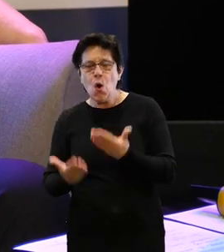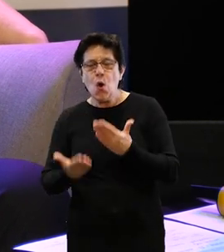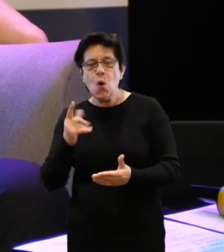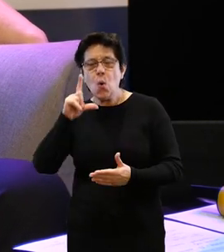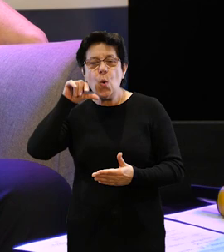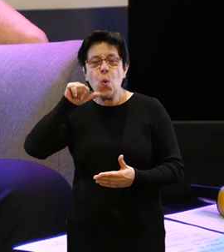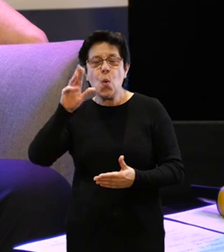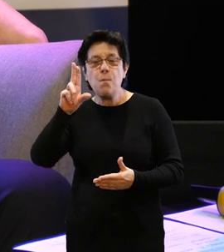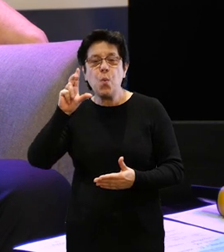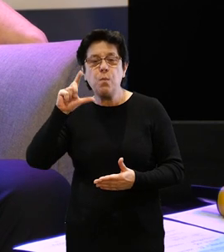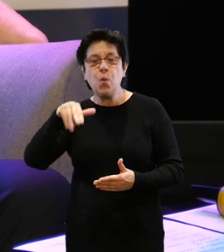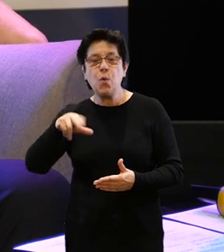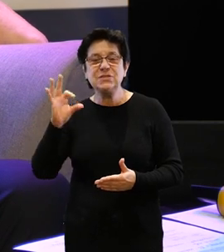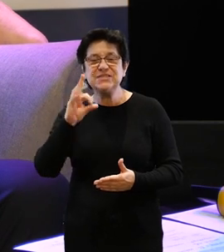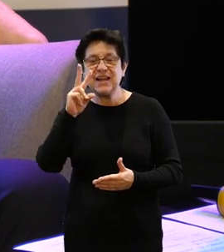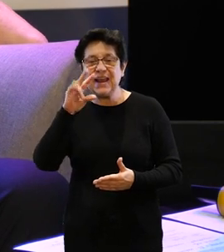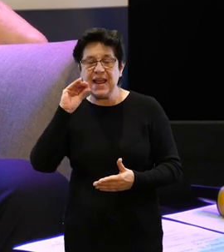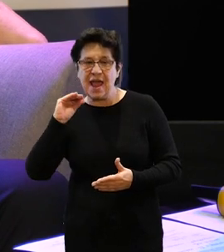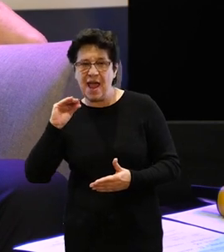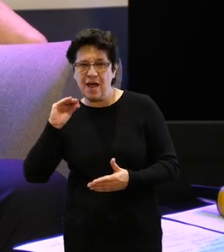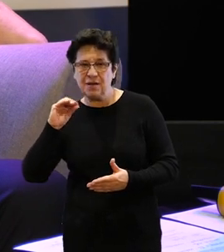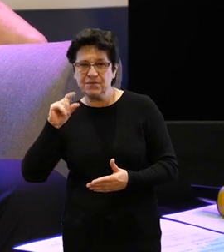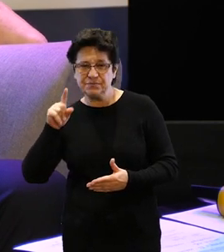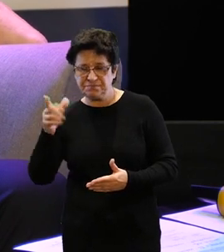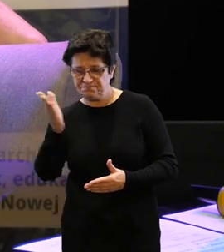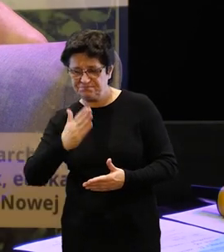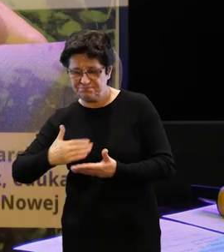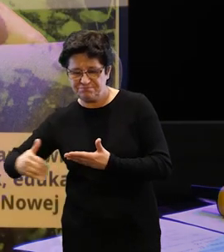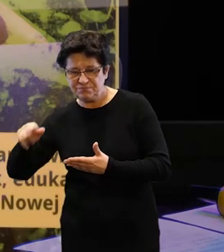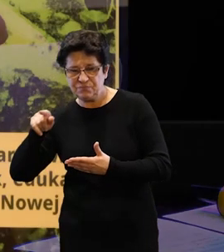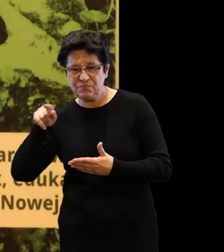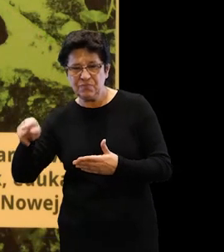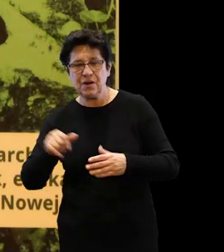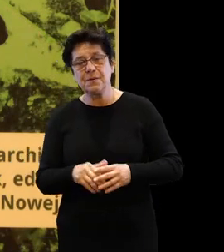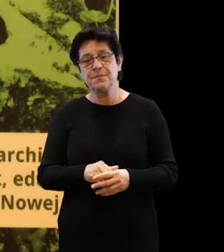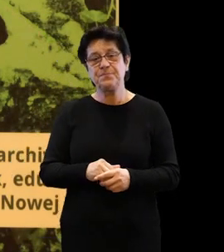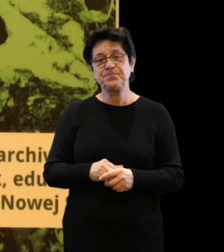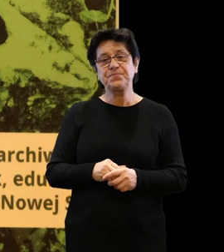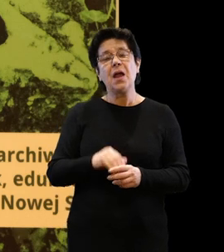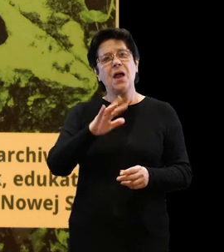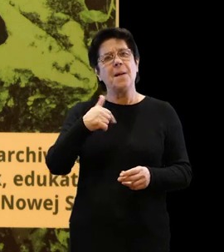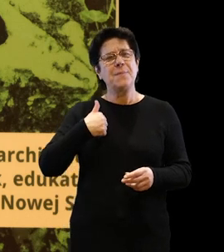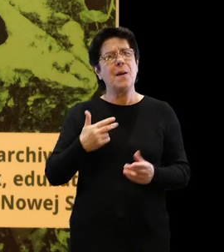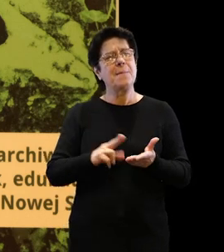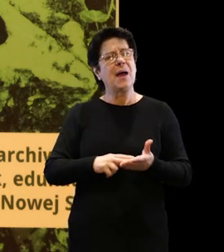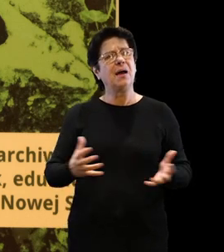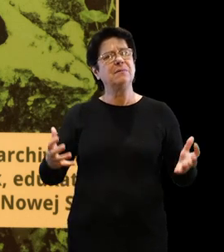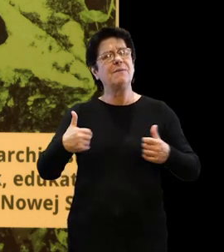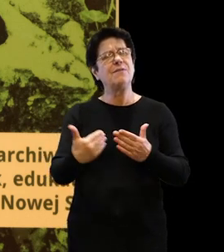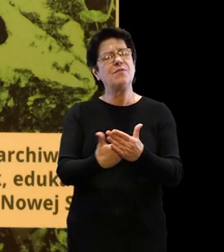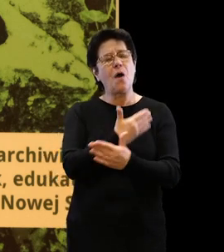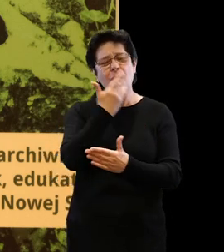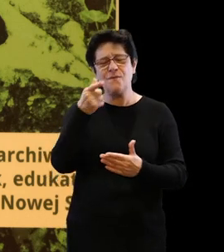ciekawego zobaczyć jednym z organizatorów tego sympozjum na którym byłem w Nowej